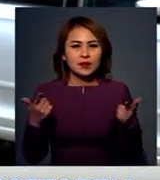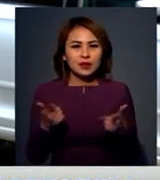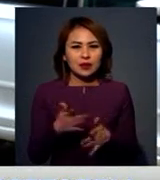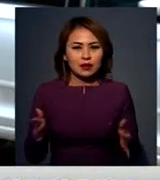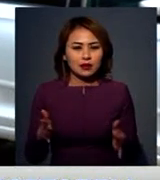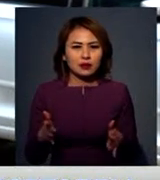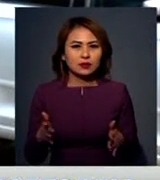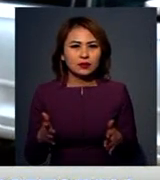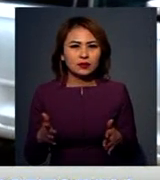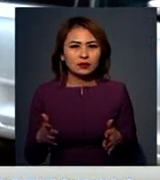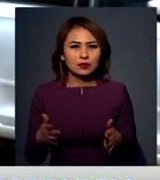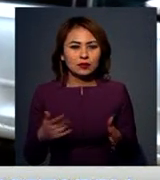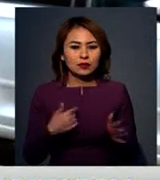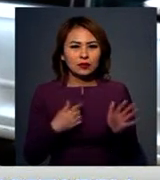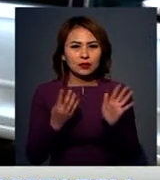талап етесіз? Мен дейтін